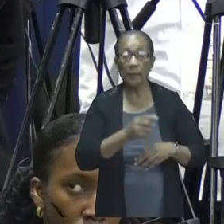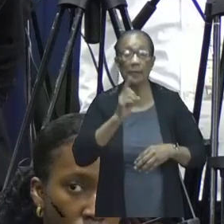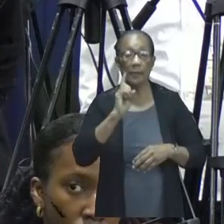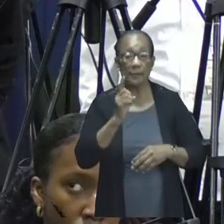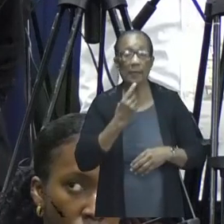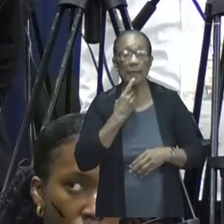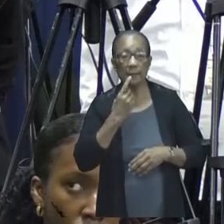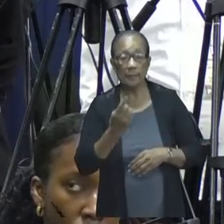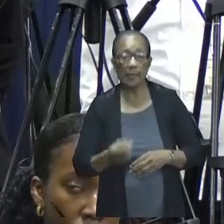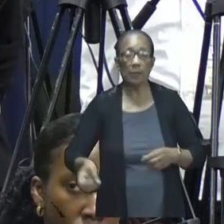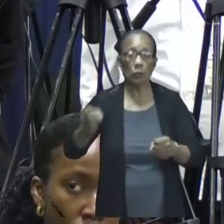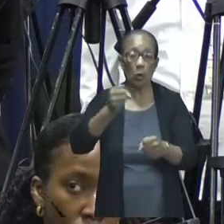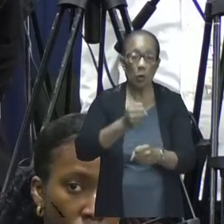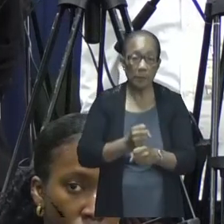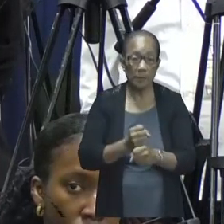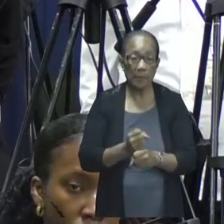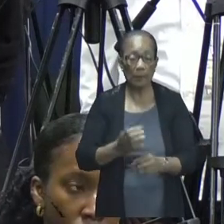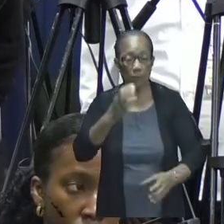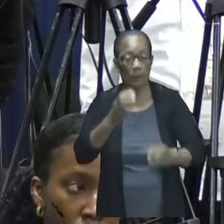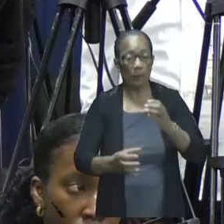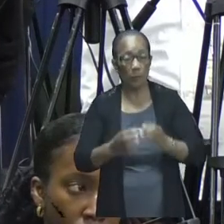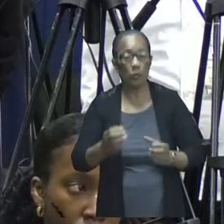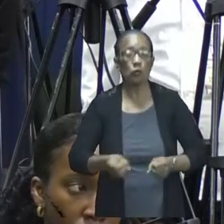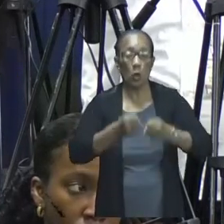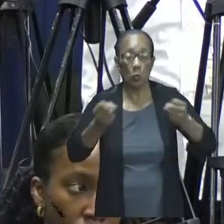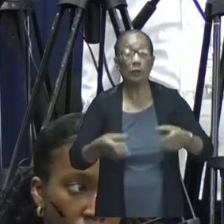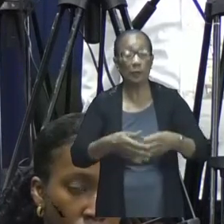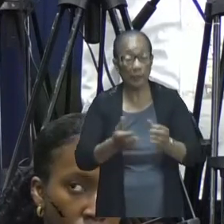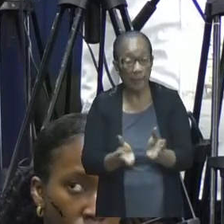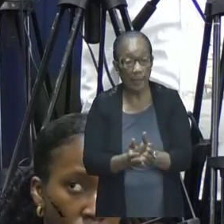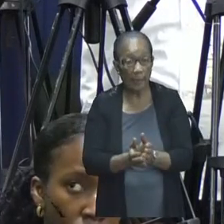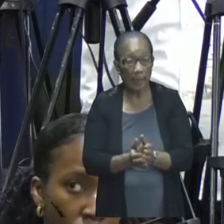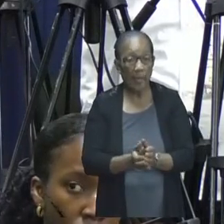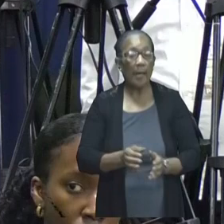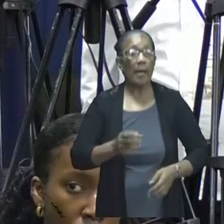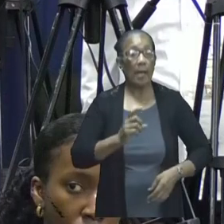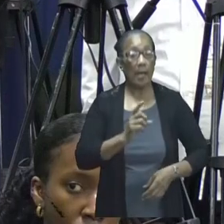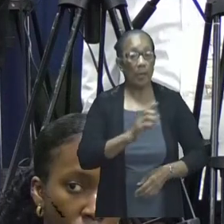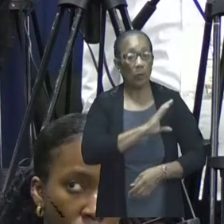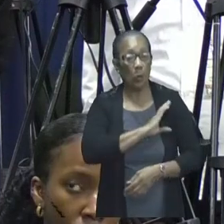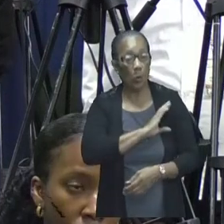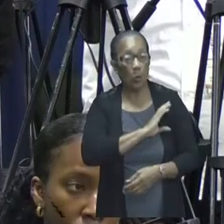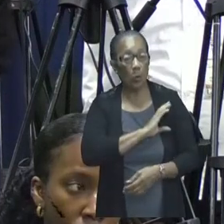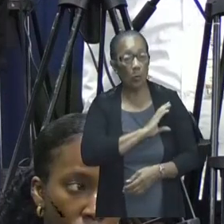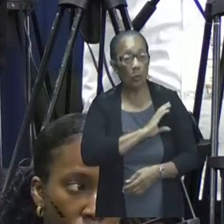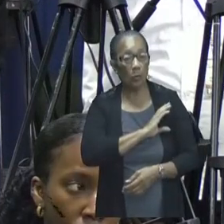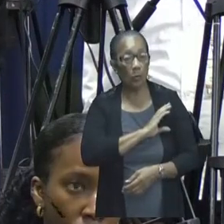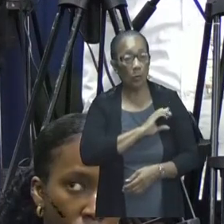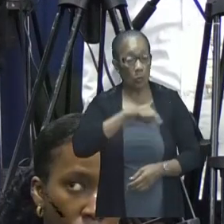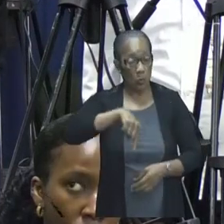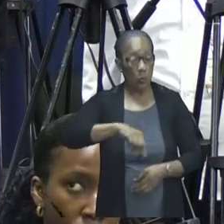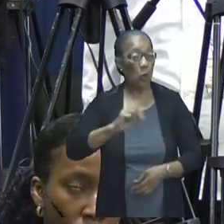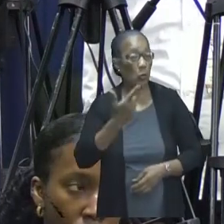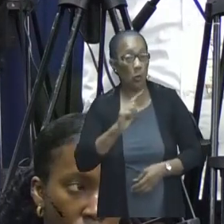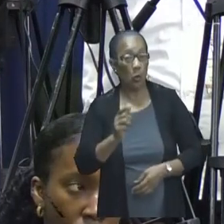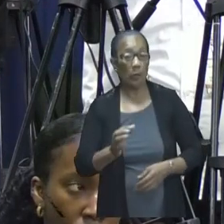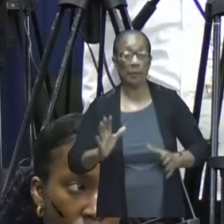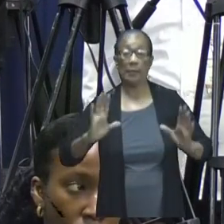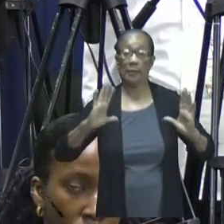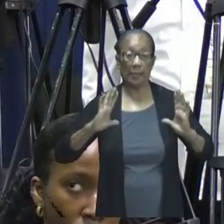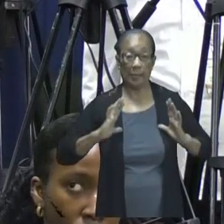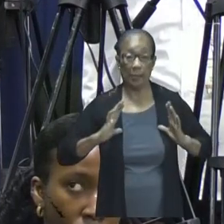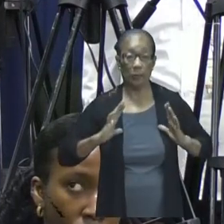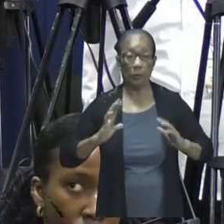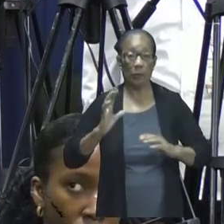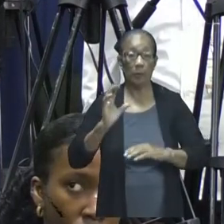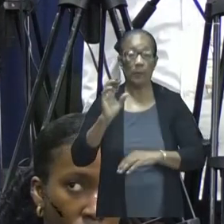het opzetten van deze bas autoriteit en president de er is nog geen directeur bij staatsolie pdb